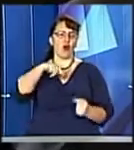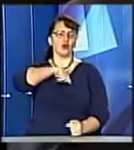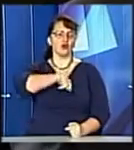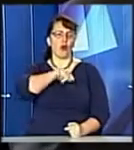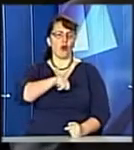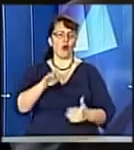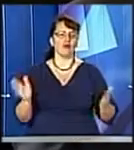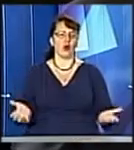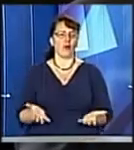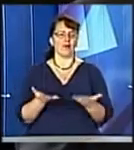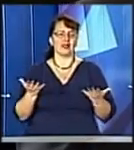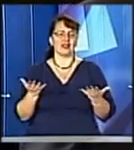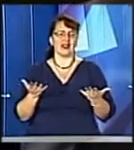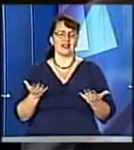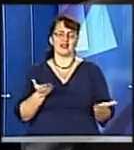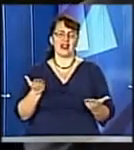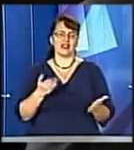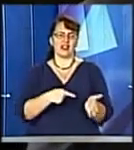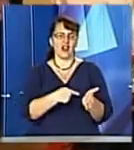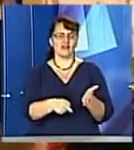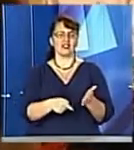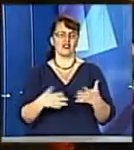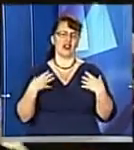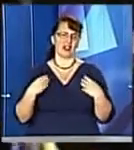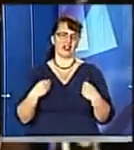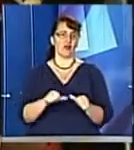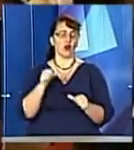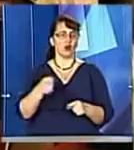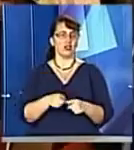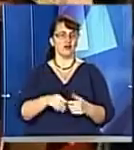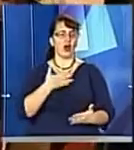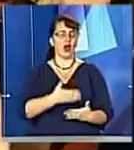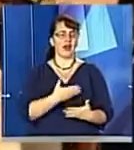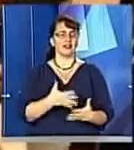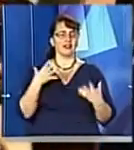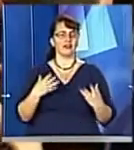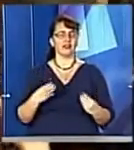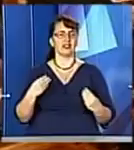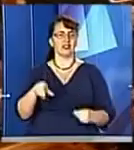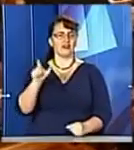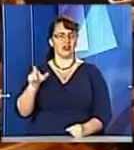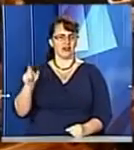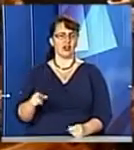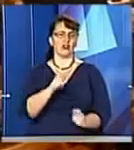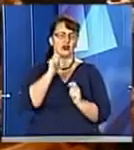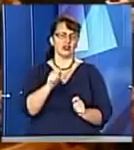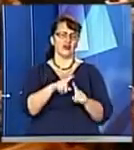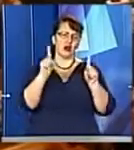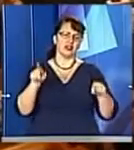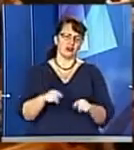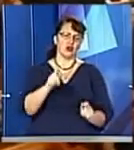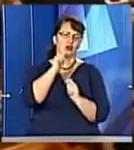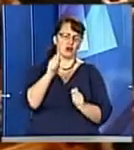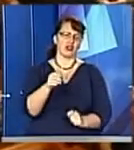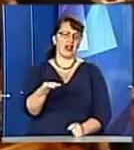духовного піднесення, яким відзначається Львів. Окрім того, активні львів'яни отримали подяки, відзнаки, дипломи та ювілейні